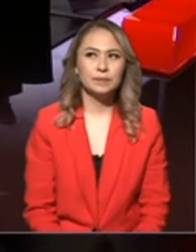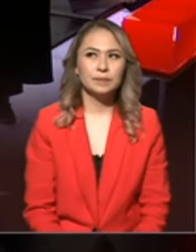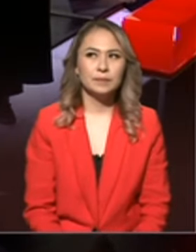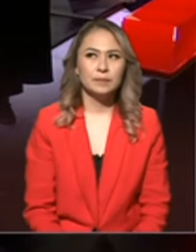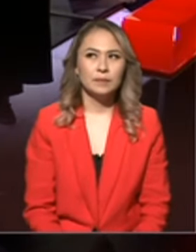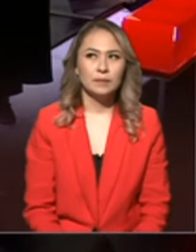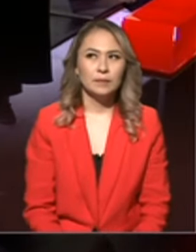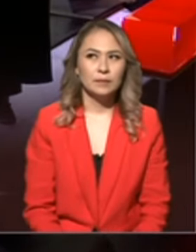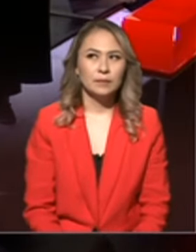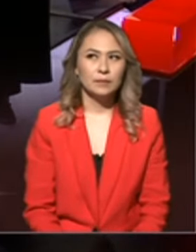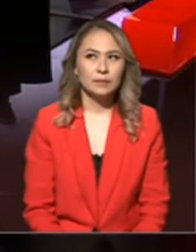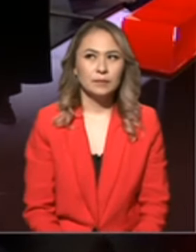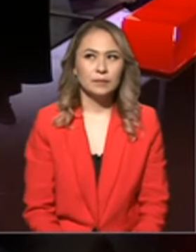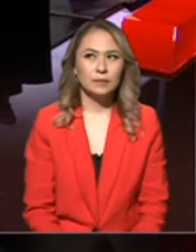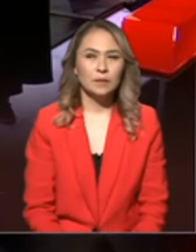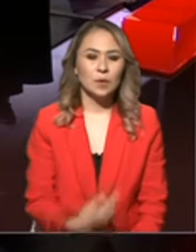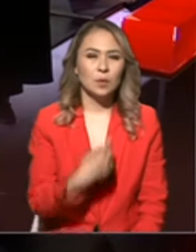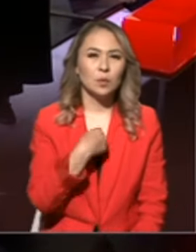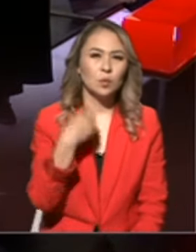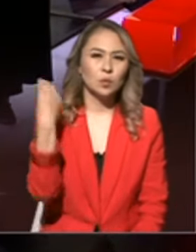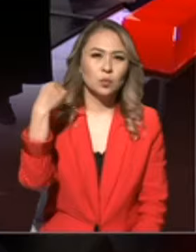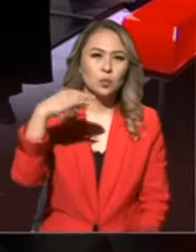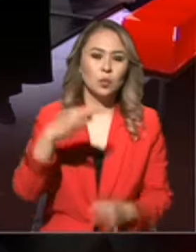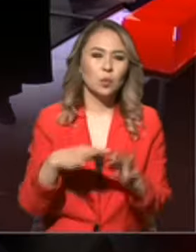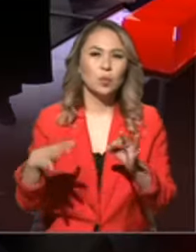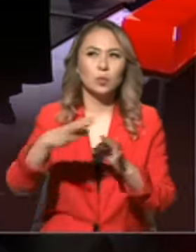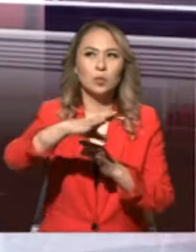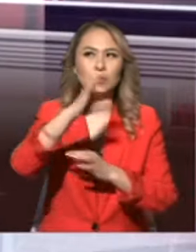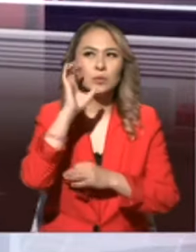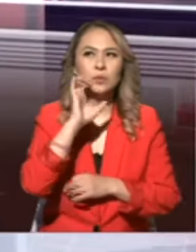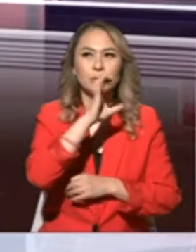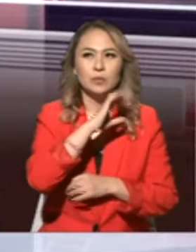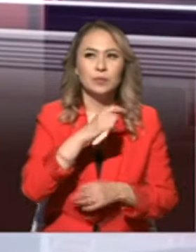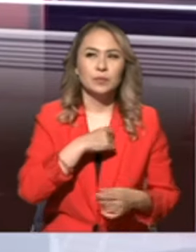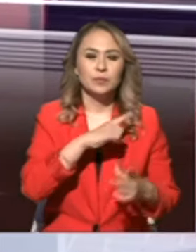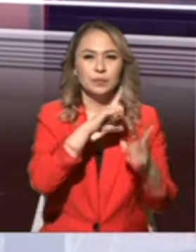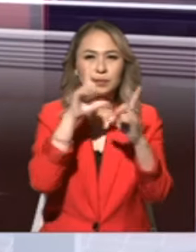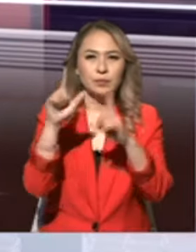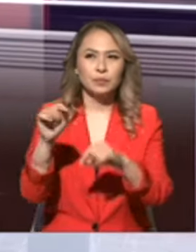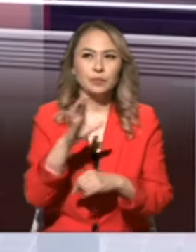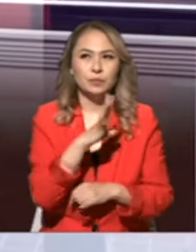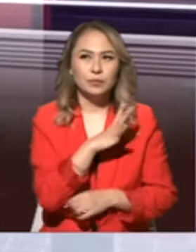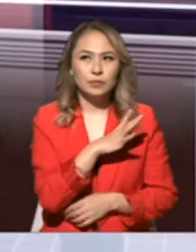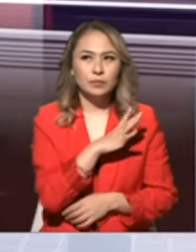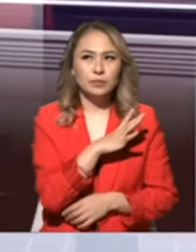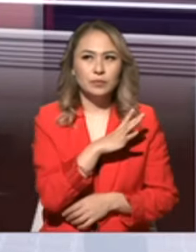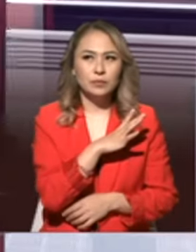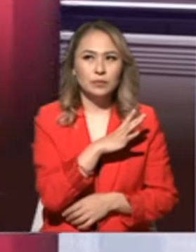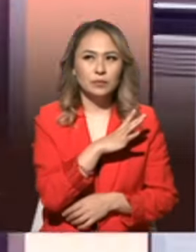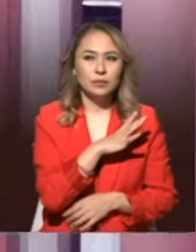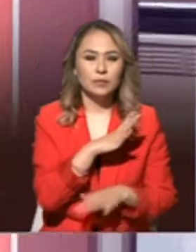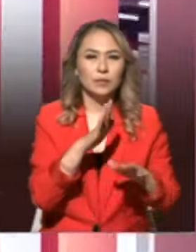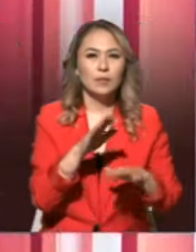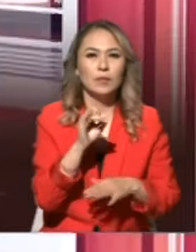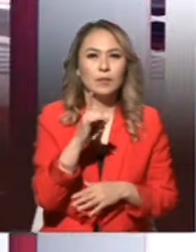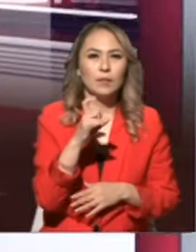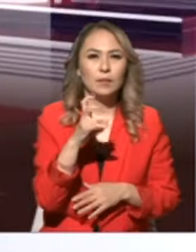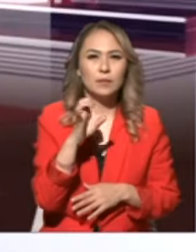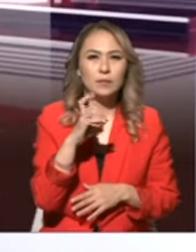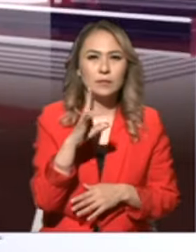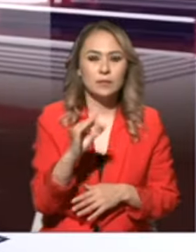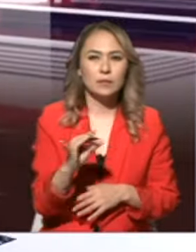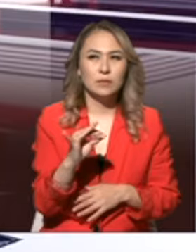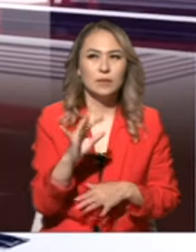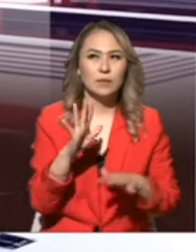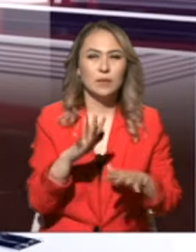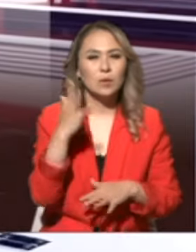Саламатсыздар ма, я. Мен осы Түркістан облысынан солтүстікке көшіп бардым. Смирнова Аққайыңский районға. Сол